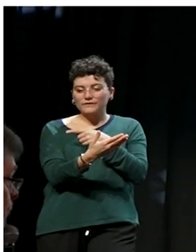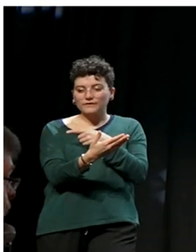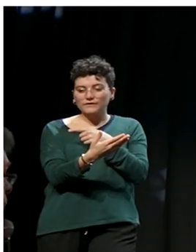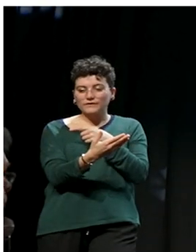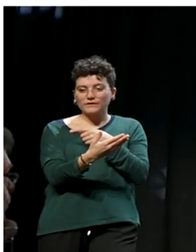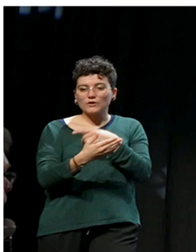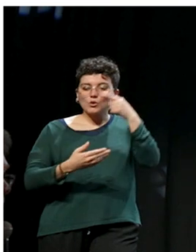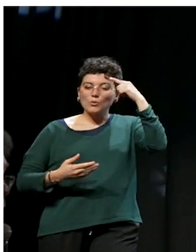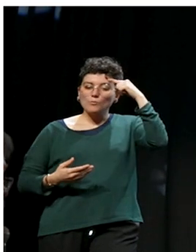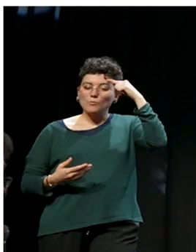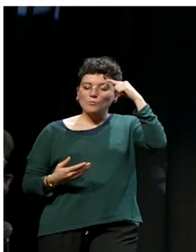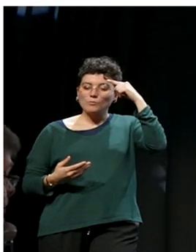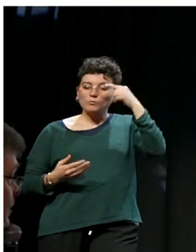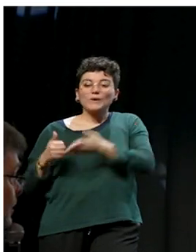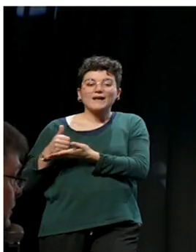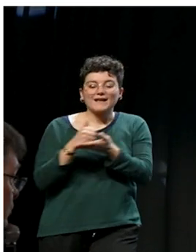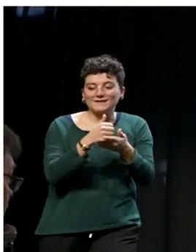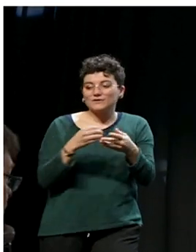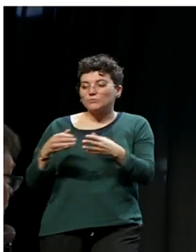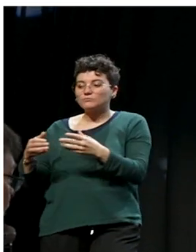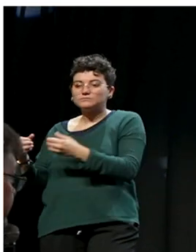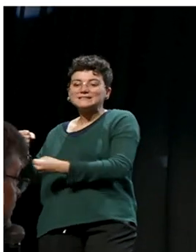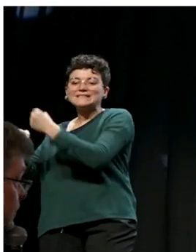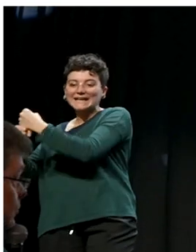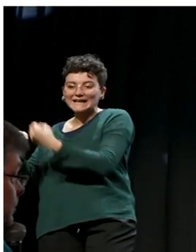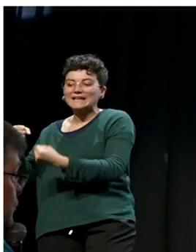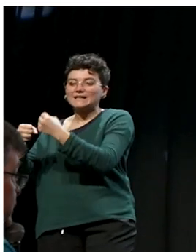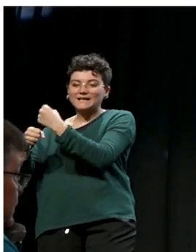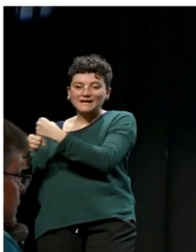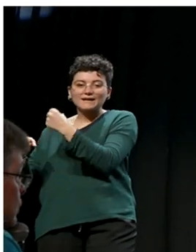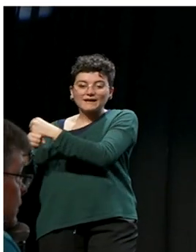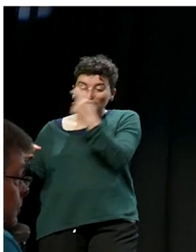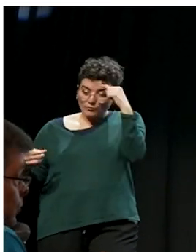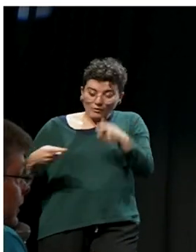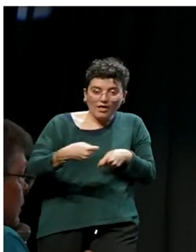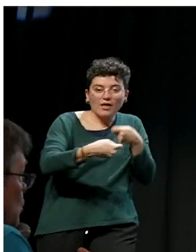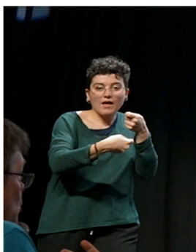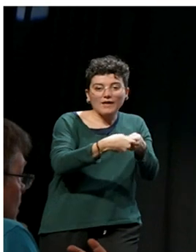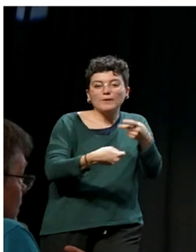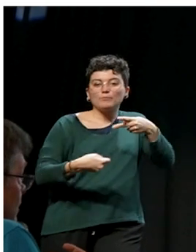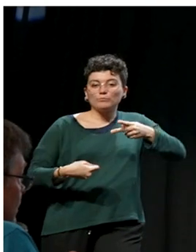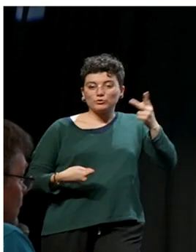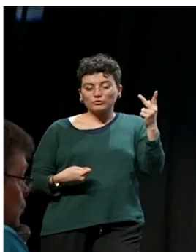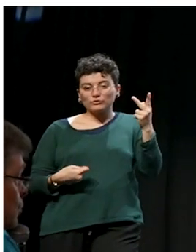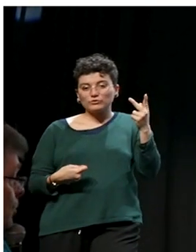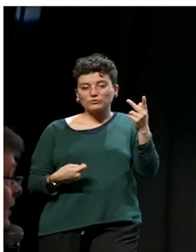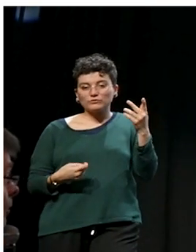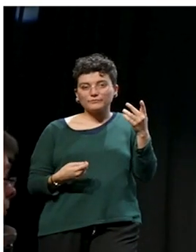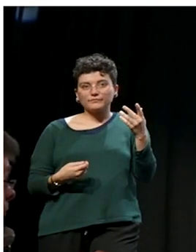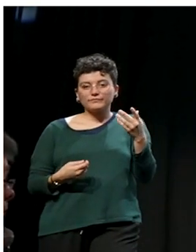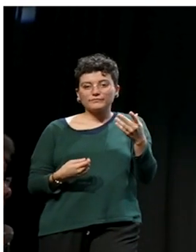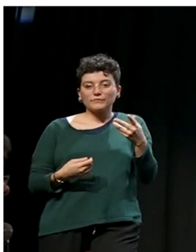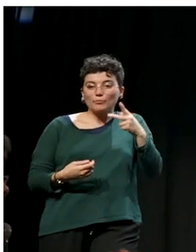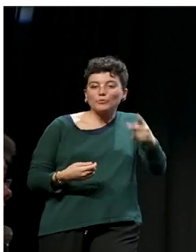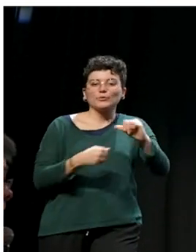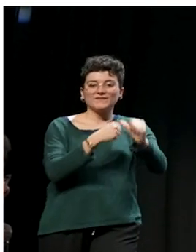se donner potentiellement plus d'essais. Et donc affiner une image finale qui correspondrait à quelque chose sur lequel il aurait